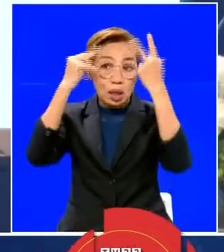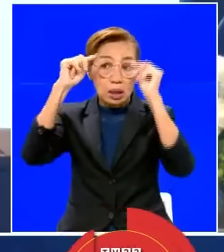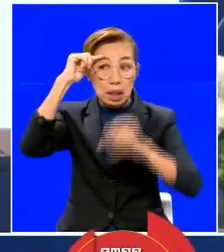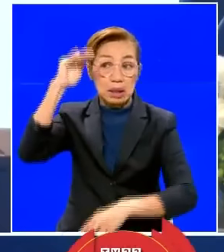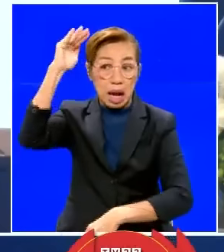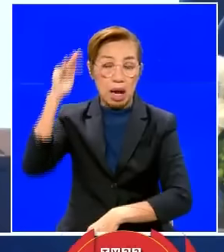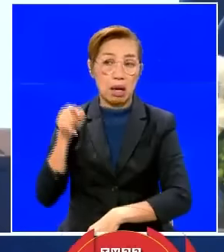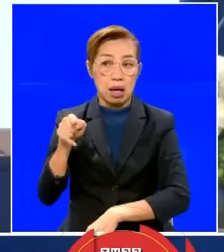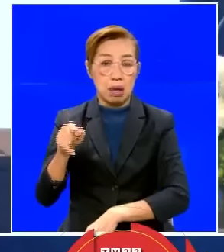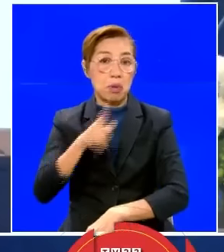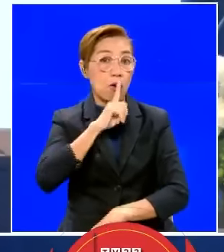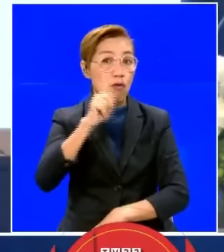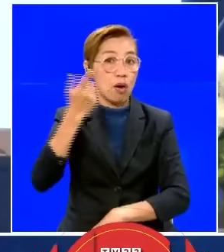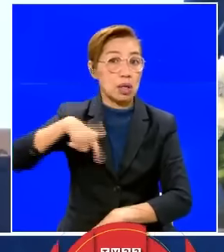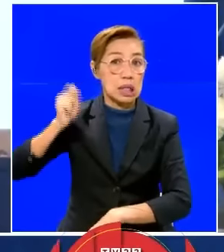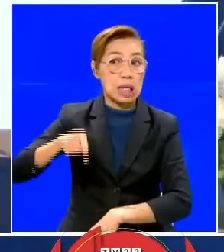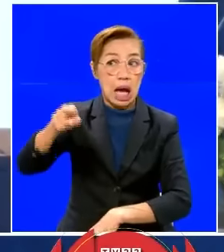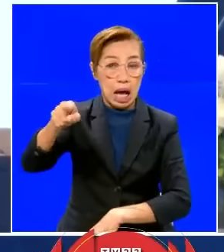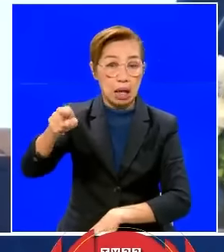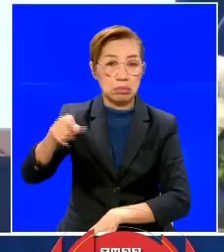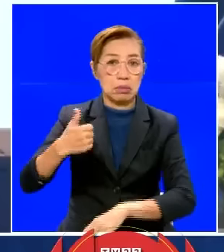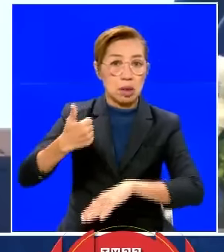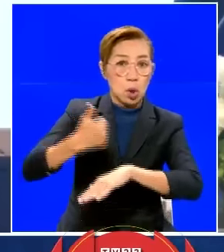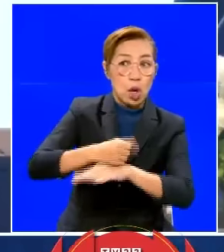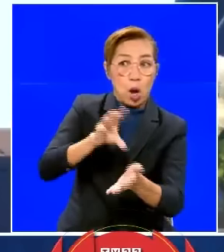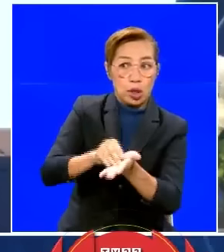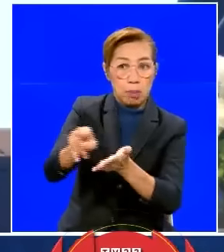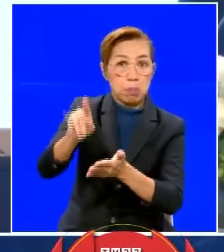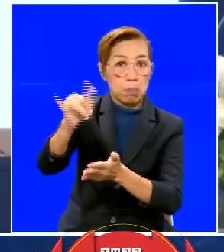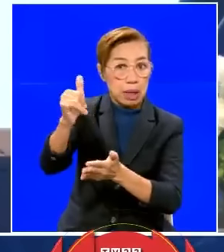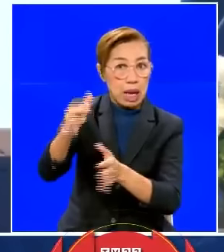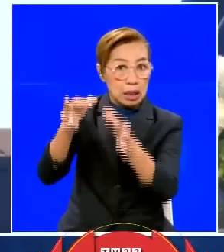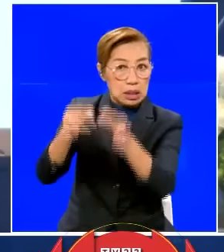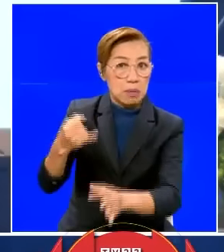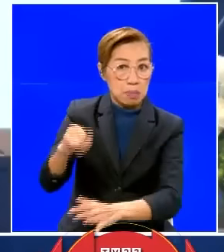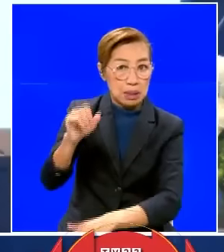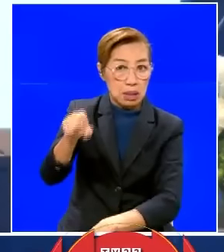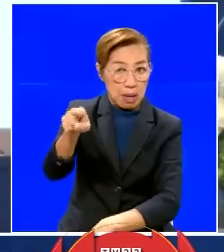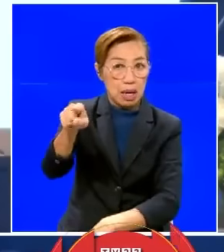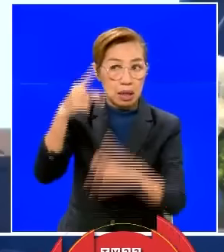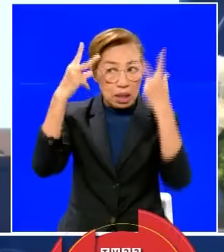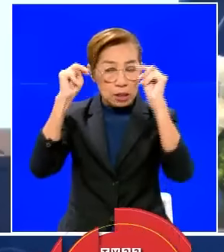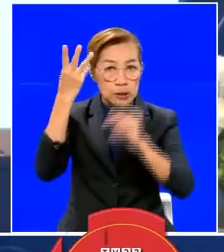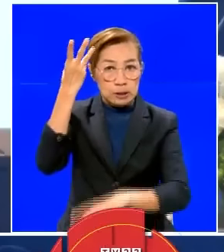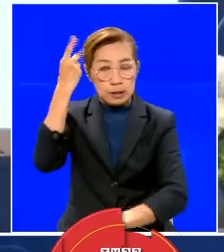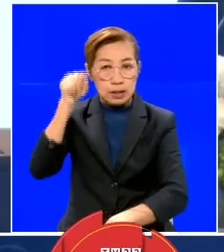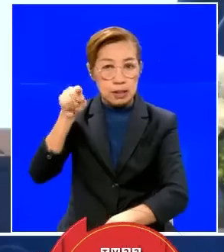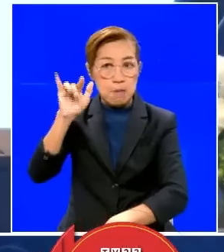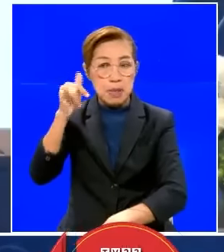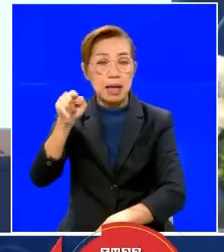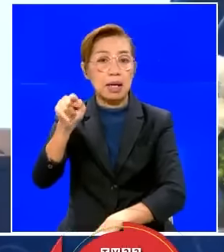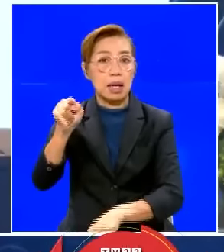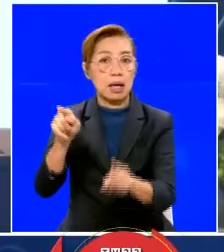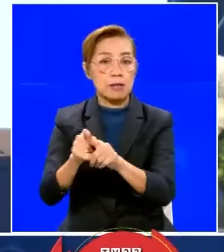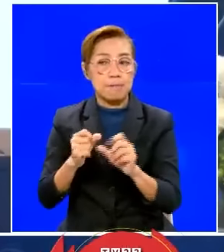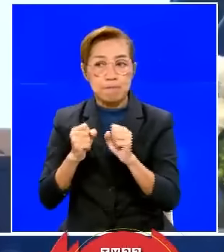ครับตัวเองเนี่ยกำลังถูกแขวนอยู่ในศาลรัฐธรรมนูญหรือเปล่าจุดนั้นหรือเปล่าที่อาจจะทำให้มีความ